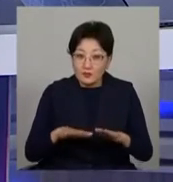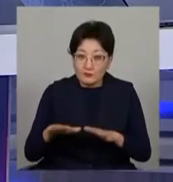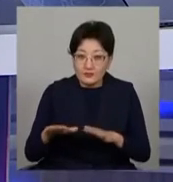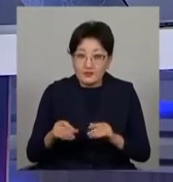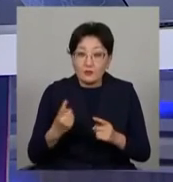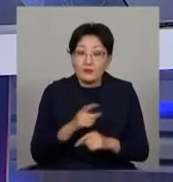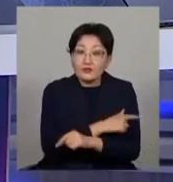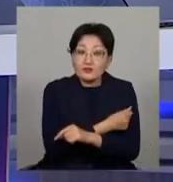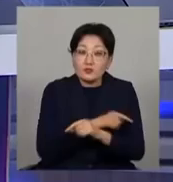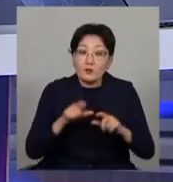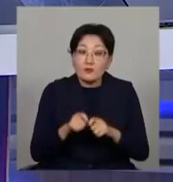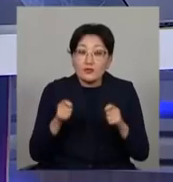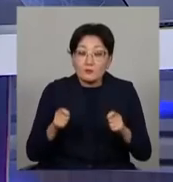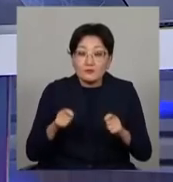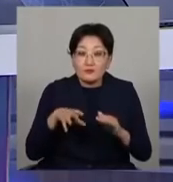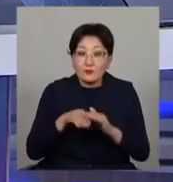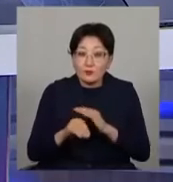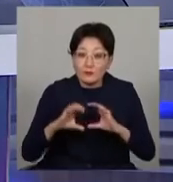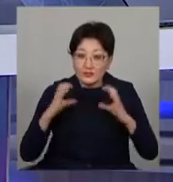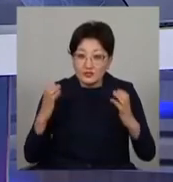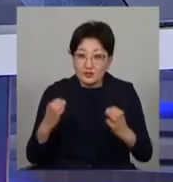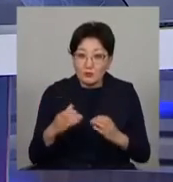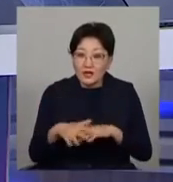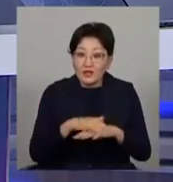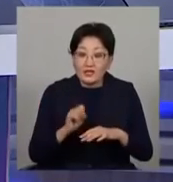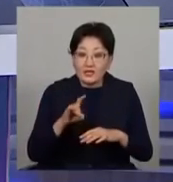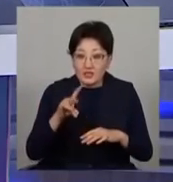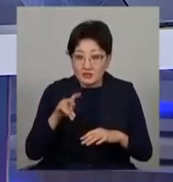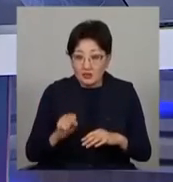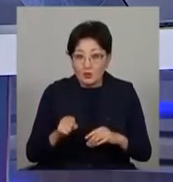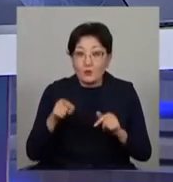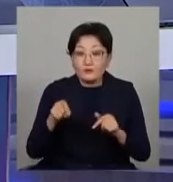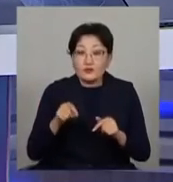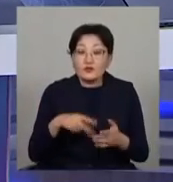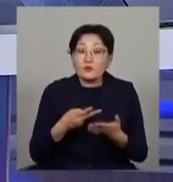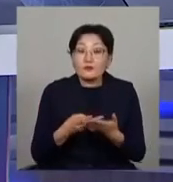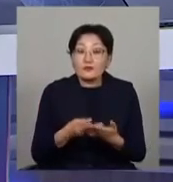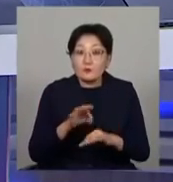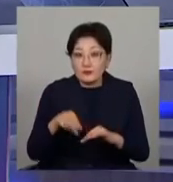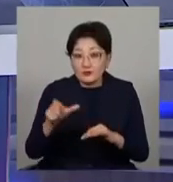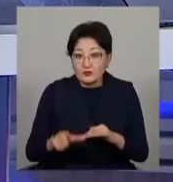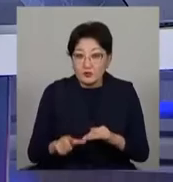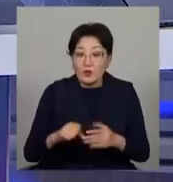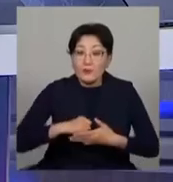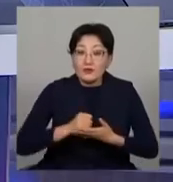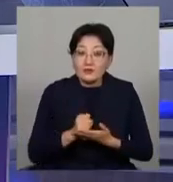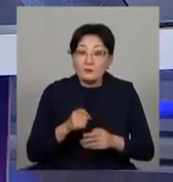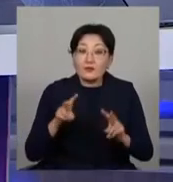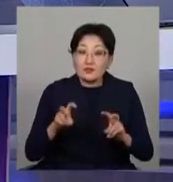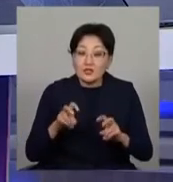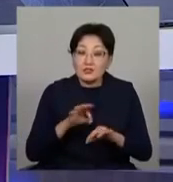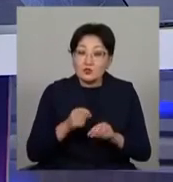Один из стационаров развернули на базе спортивного комплекса «Халык-Арена». Туда госпитализируют пациентов с подтвержденным